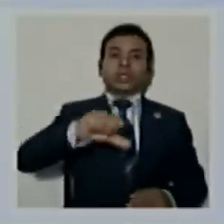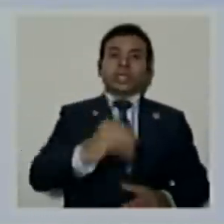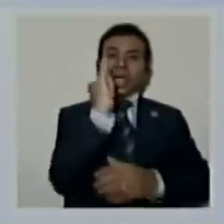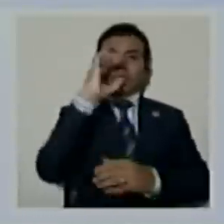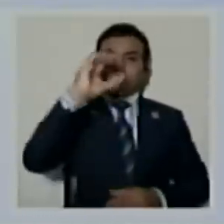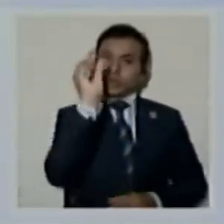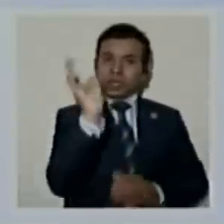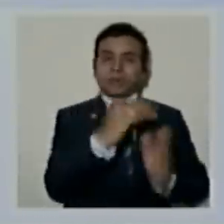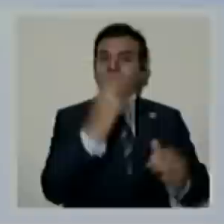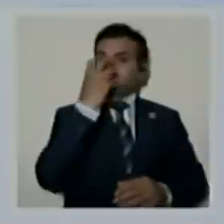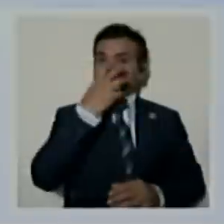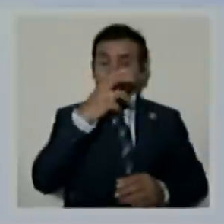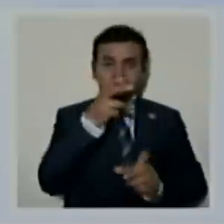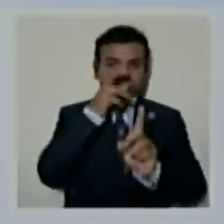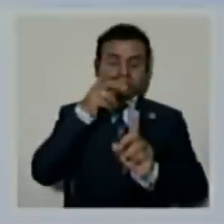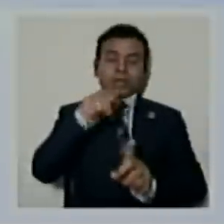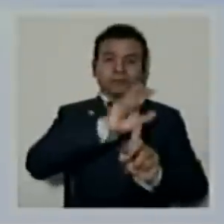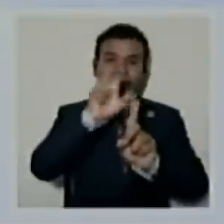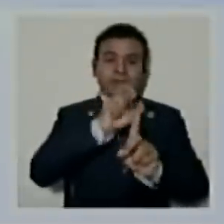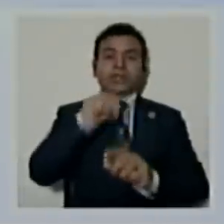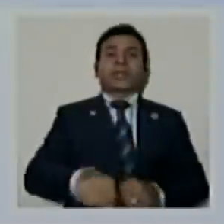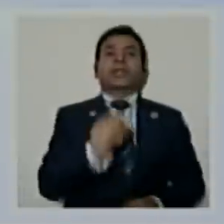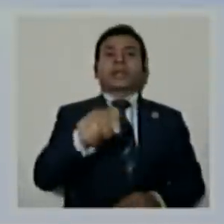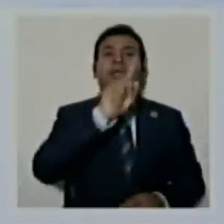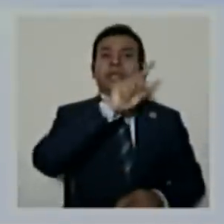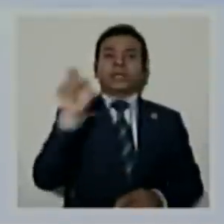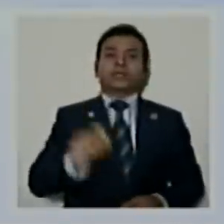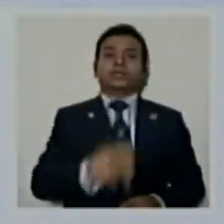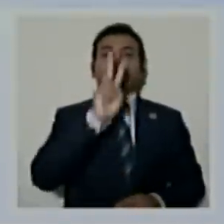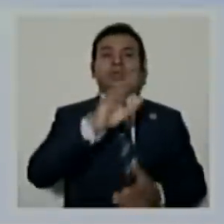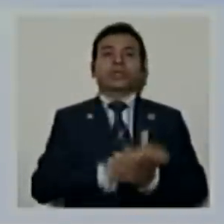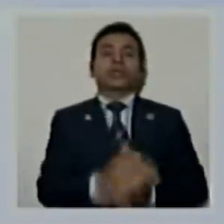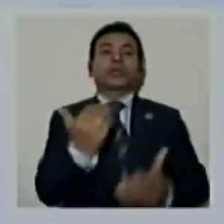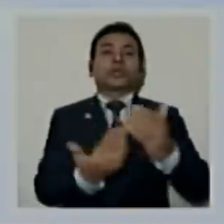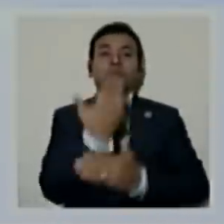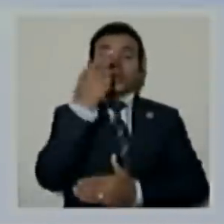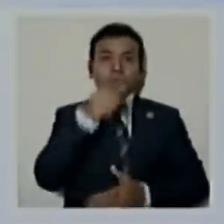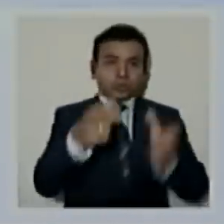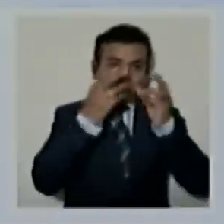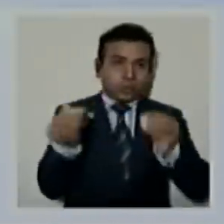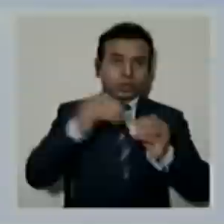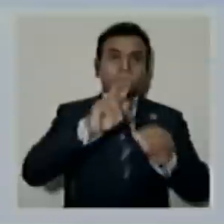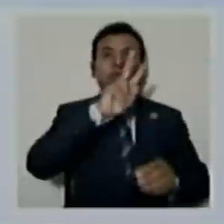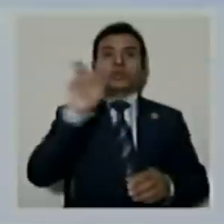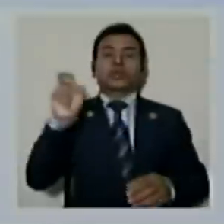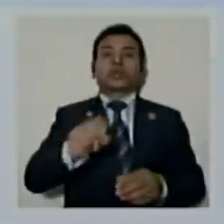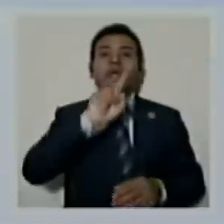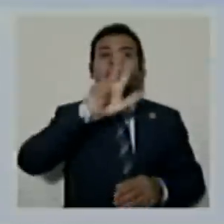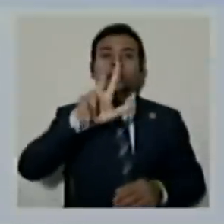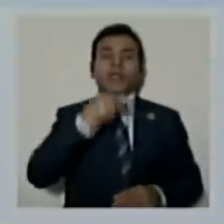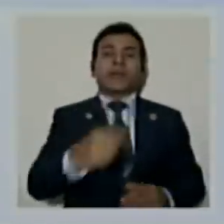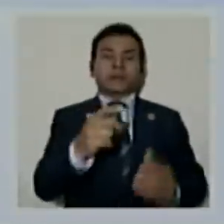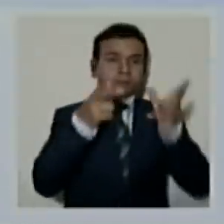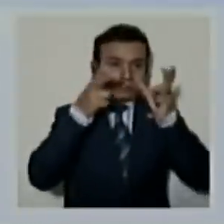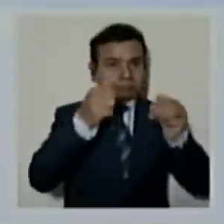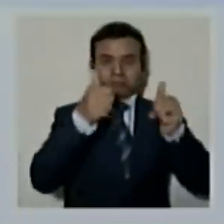সকল হাসপাতালে আইসিইউ 329টি এবং ডায়ালাইসিস ইউনিট 102টি। নতুন করে